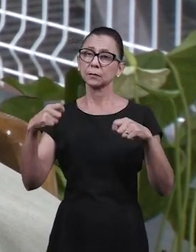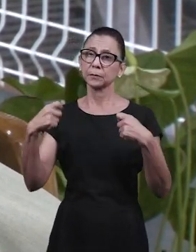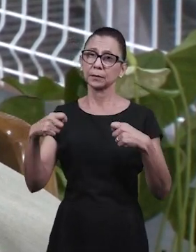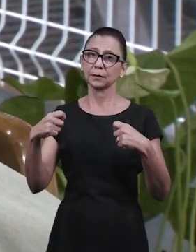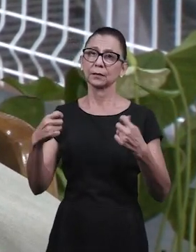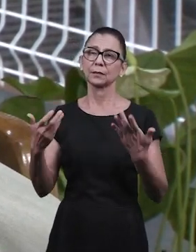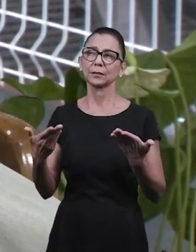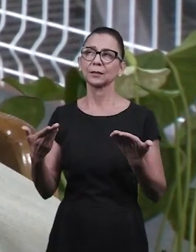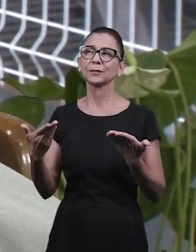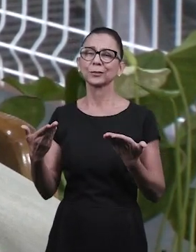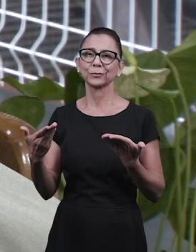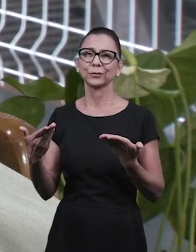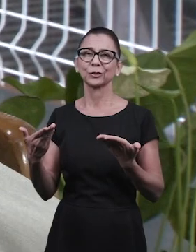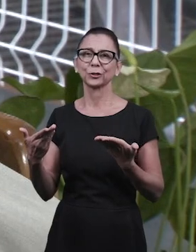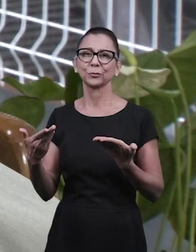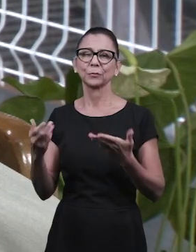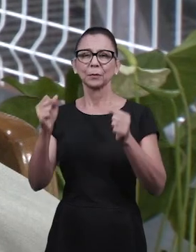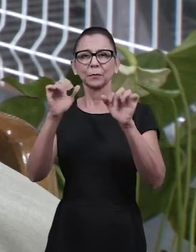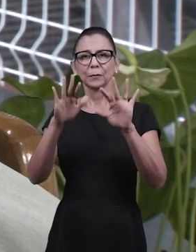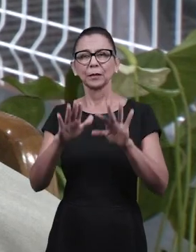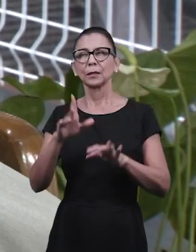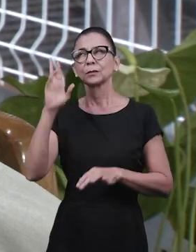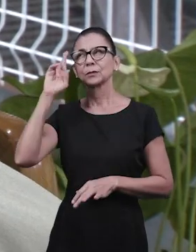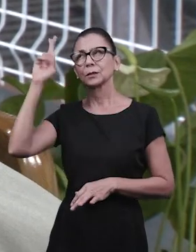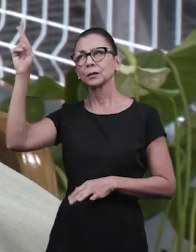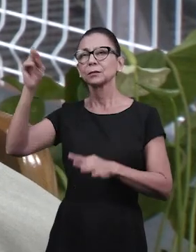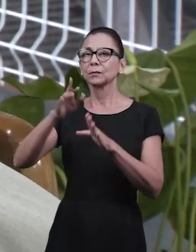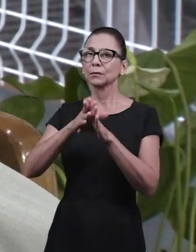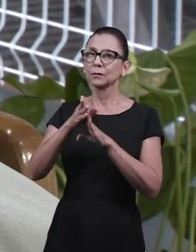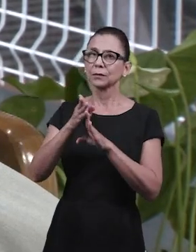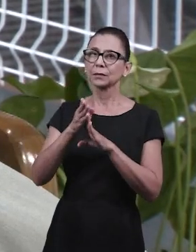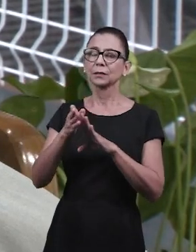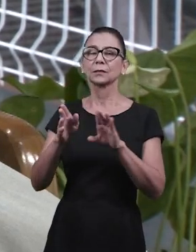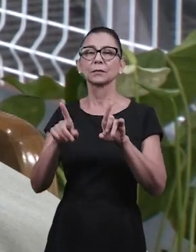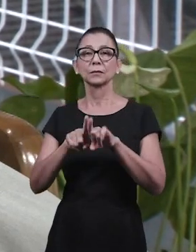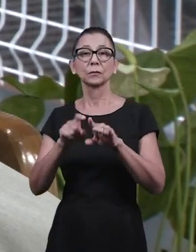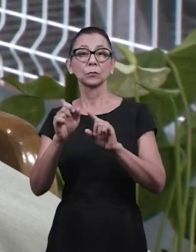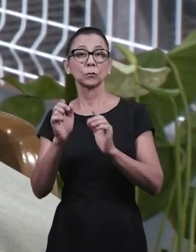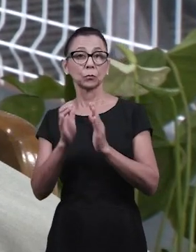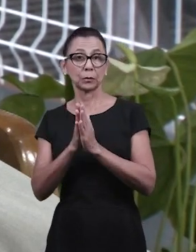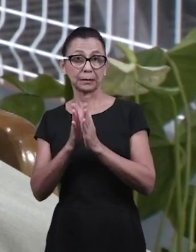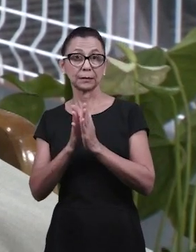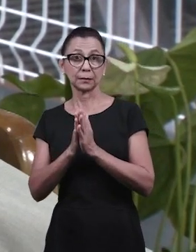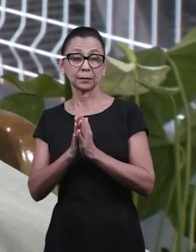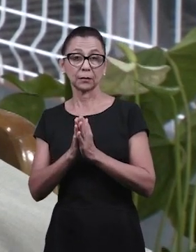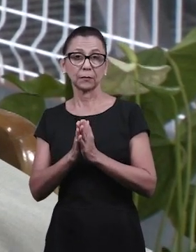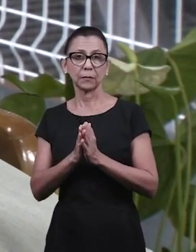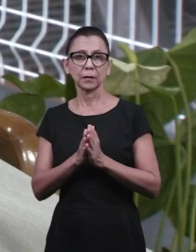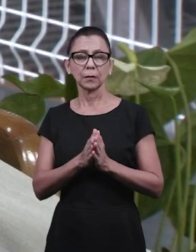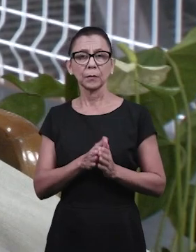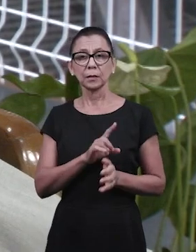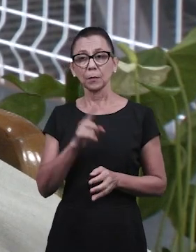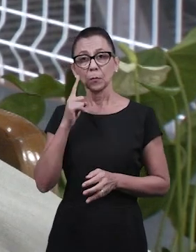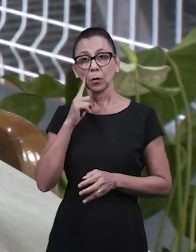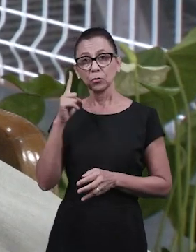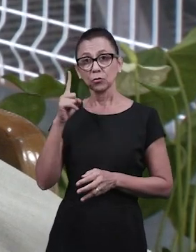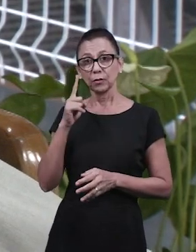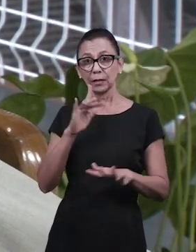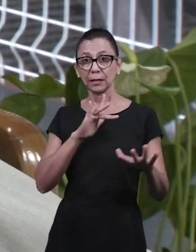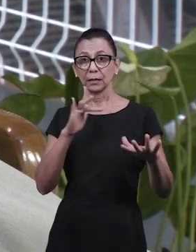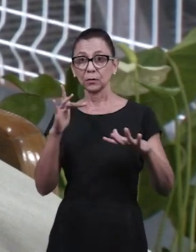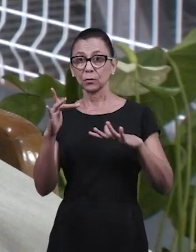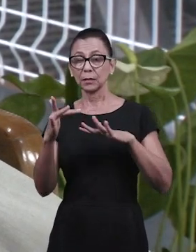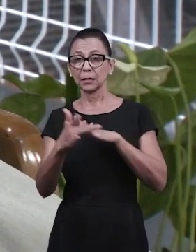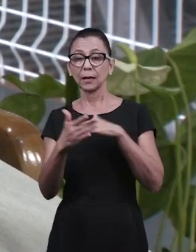mais qui ont besoin d'une parole de la part du Seigneur et même d'une prière. Et vous aussi, vous pouvez nous suivre dans les réseaux